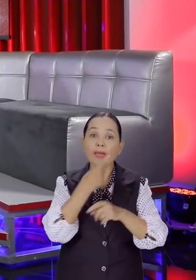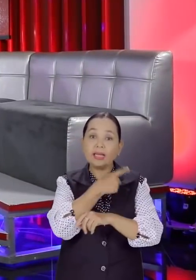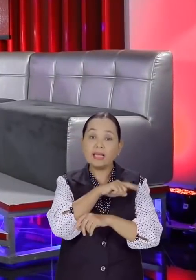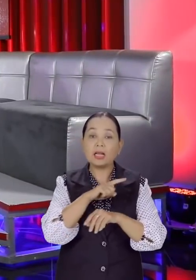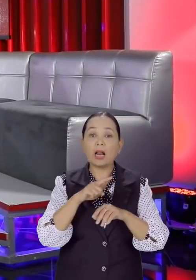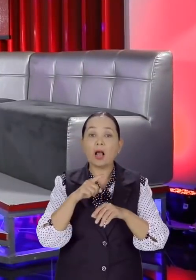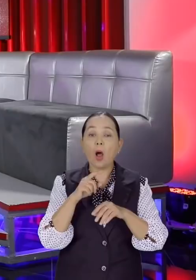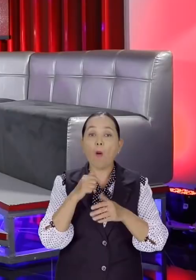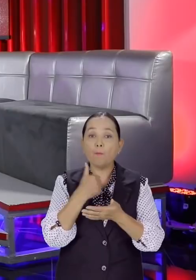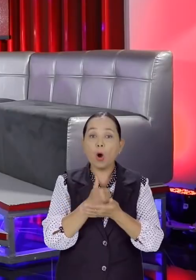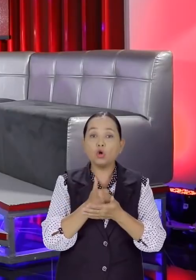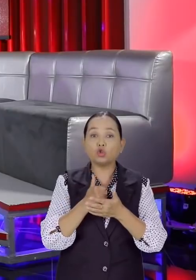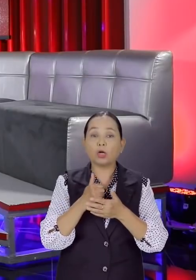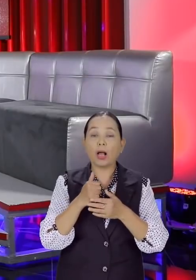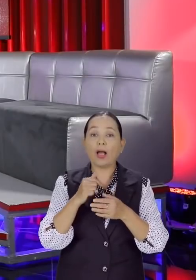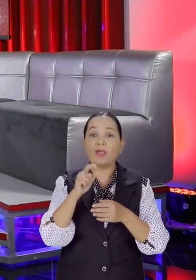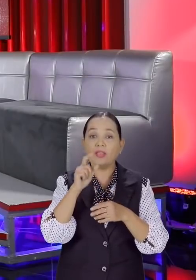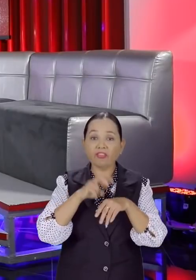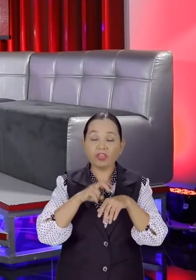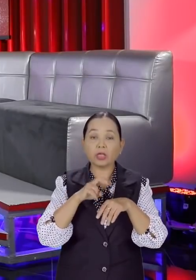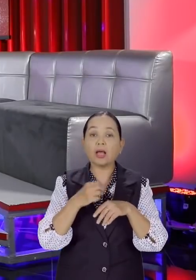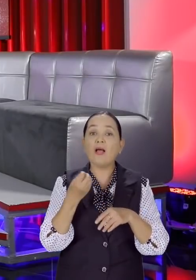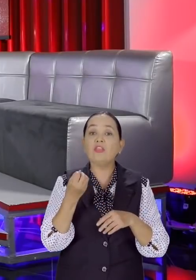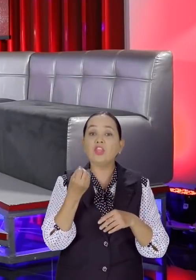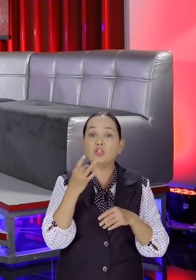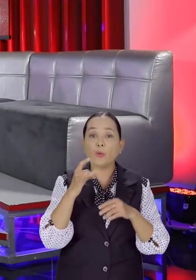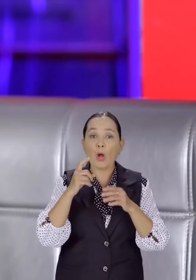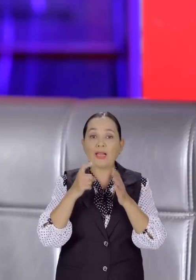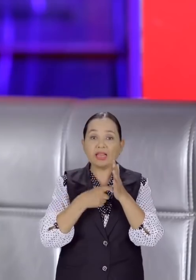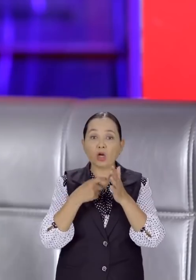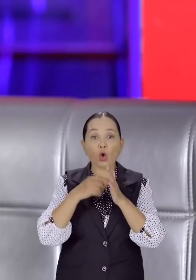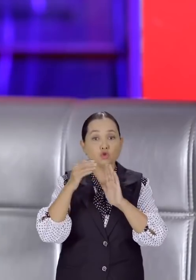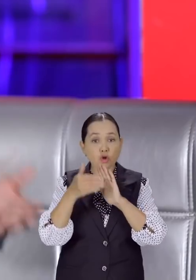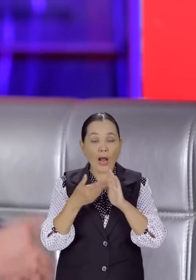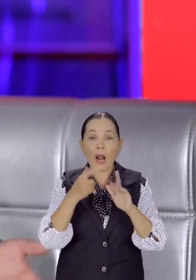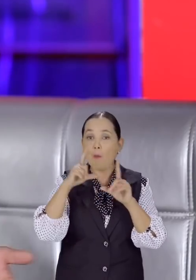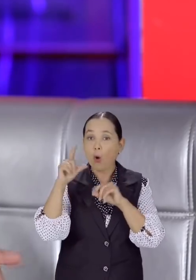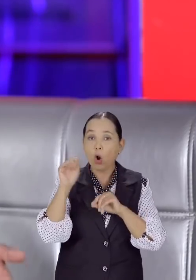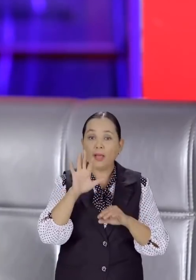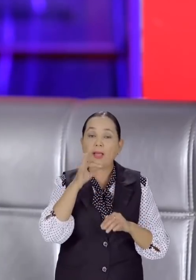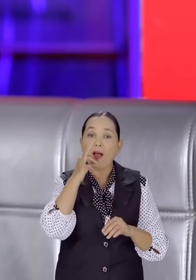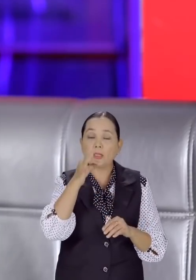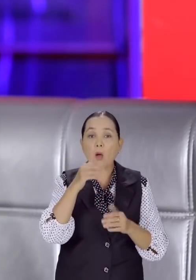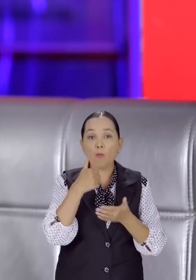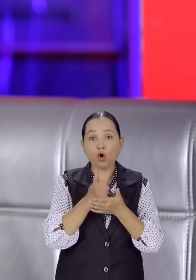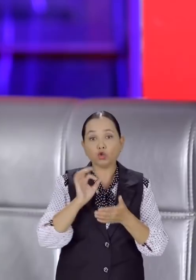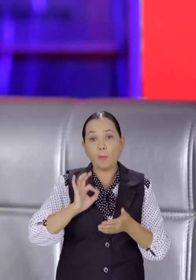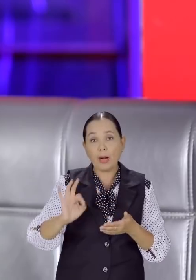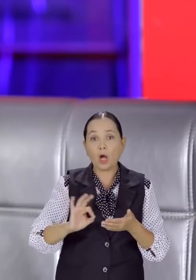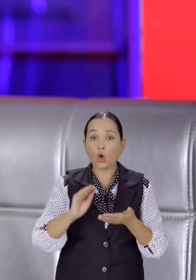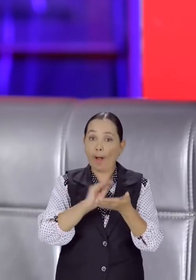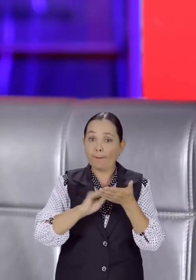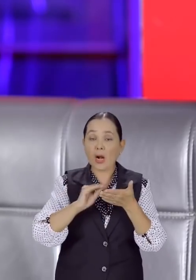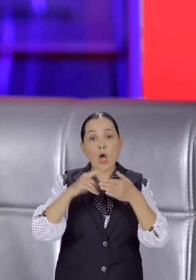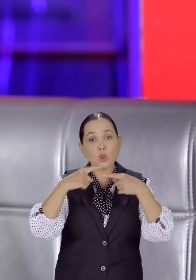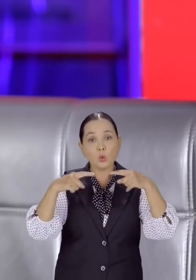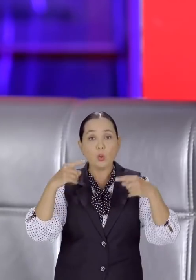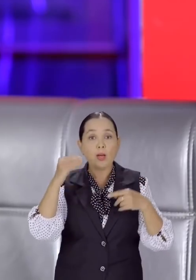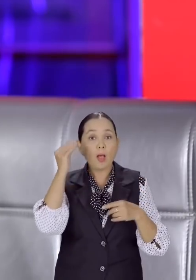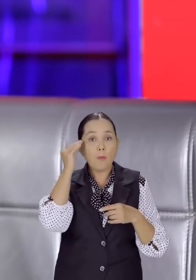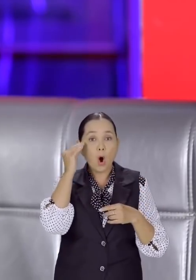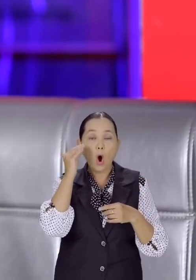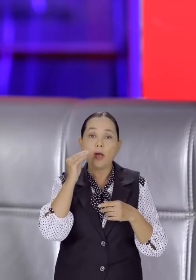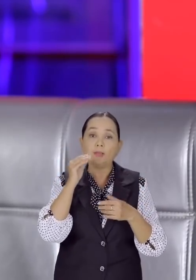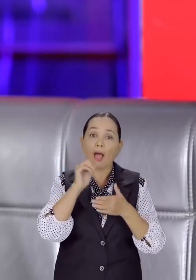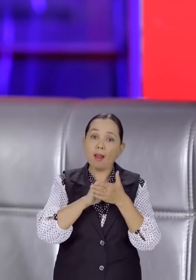kasalliklar shifoxonasi bosh infeksionisti bir necha bor tergovga chaqirilgan, lekin bormagani aytiladi. Bosh prokuratura bayonotida turli bahonalar